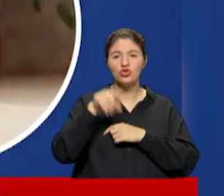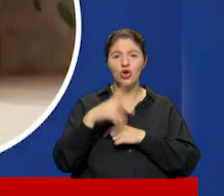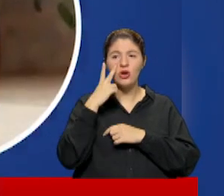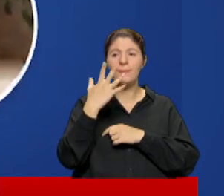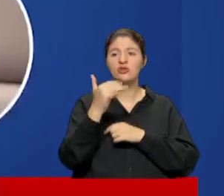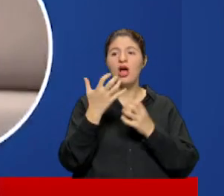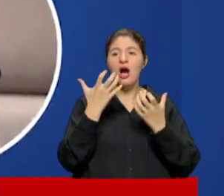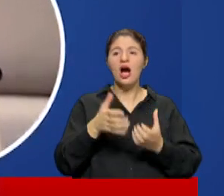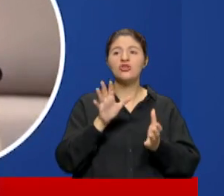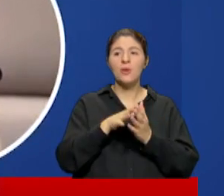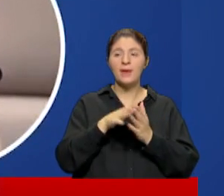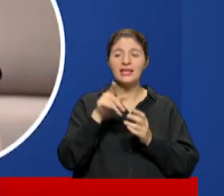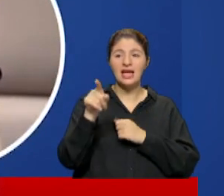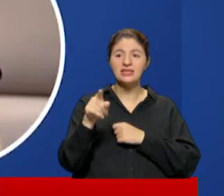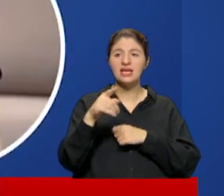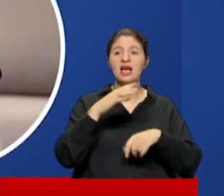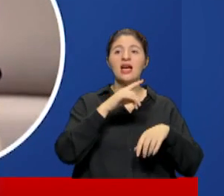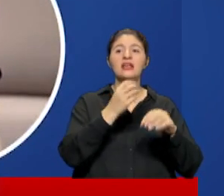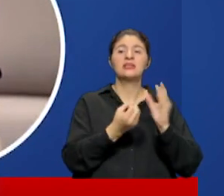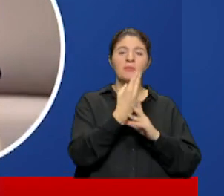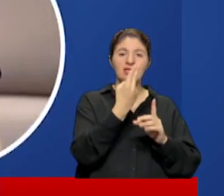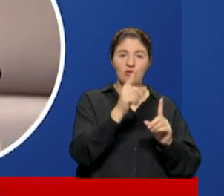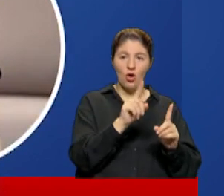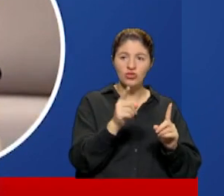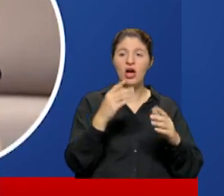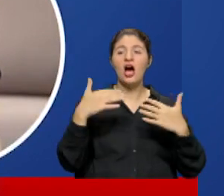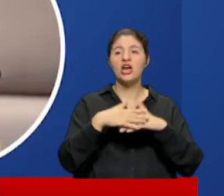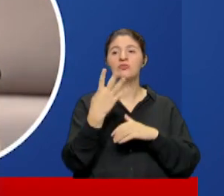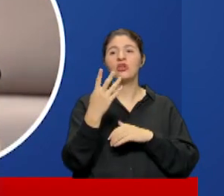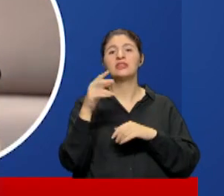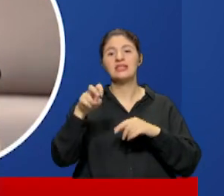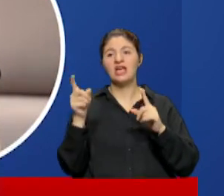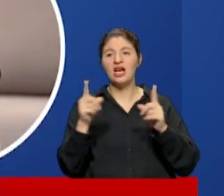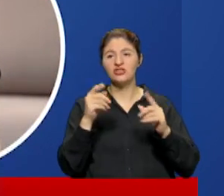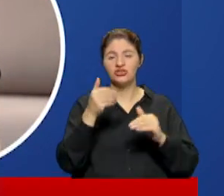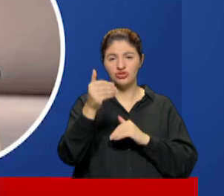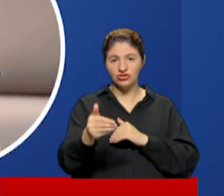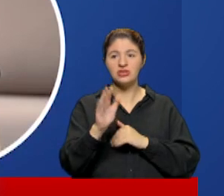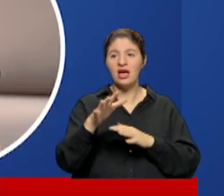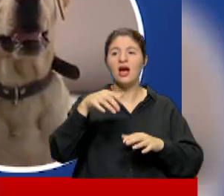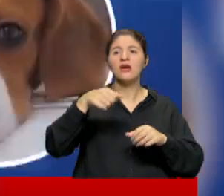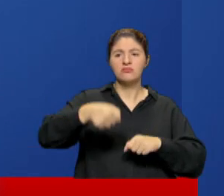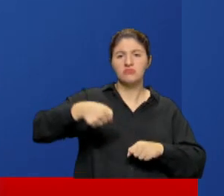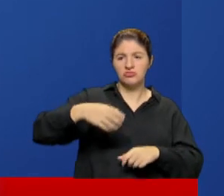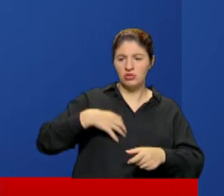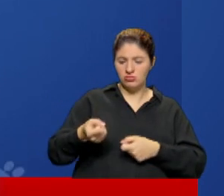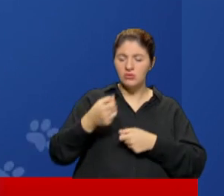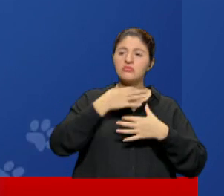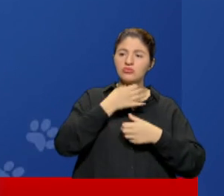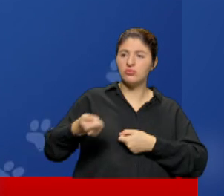5 kilodan ağır köpeklerle ise 071 ve 162 saatleri dışında kafessiz olarak seyahat